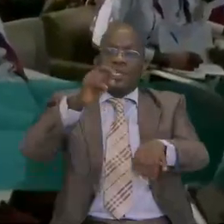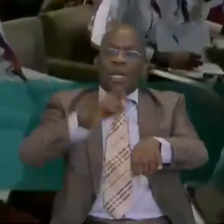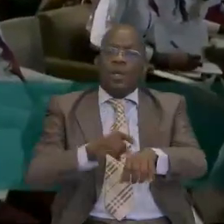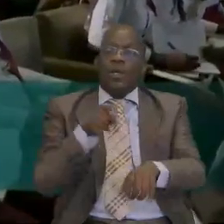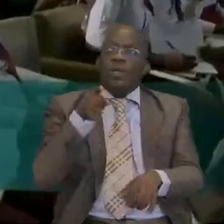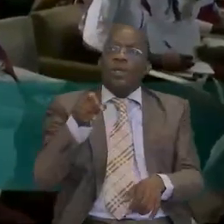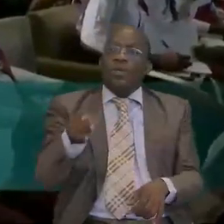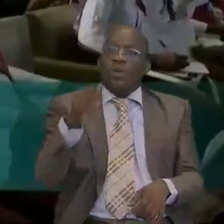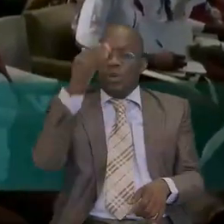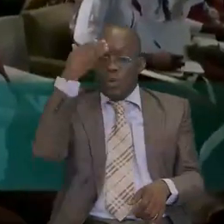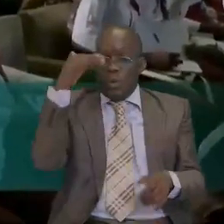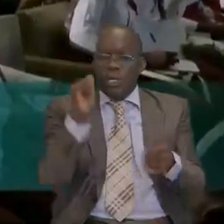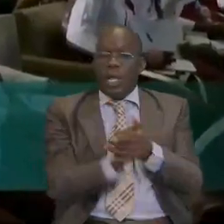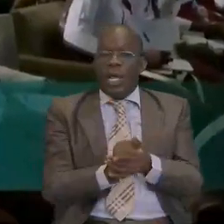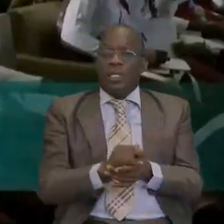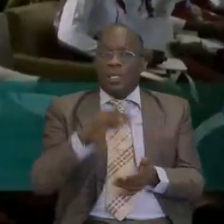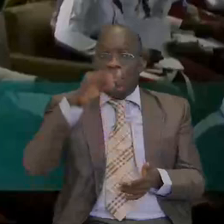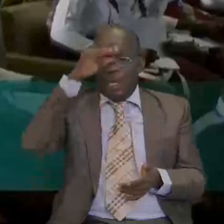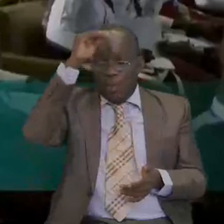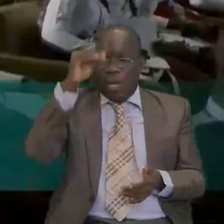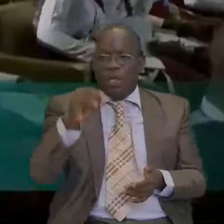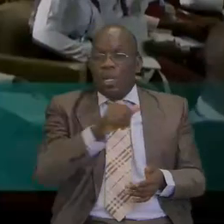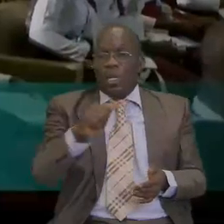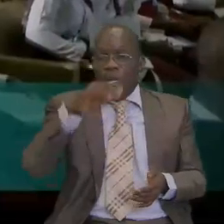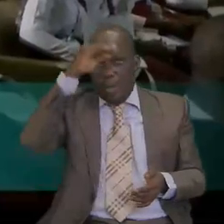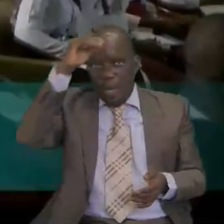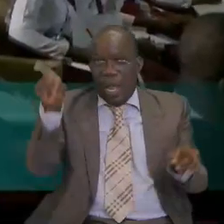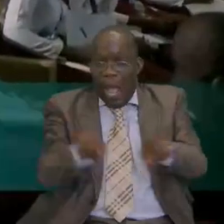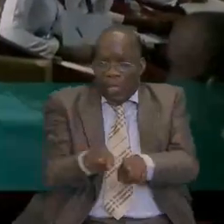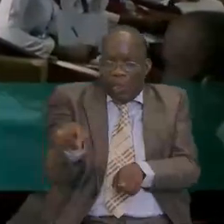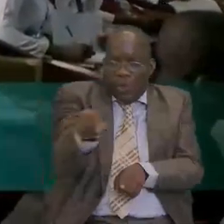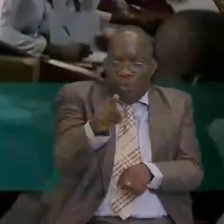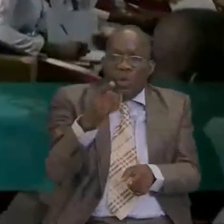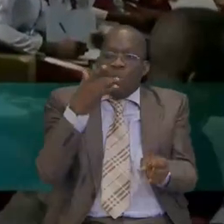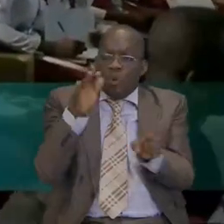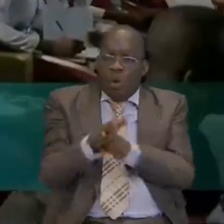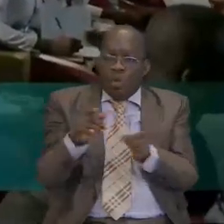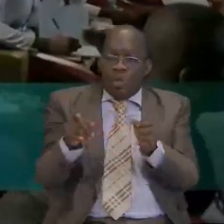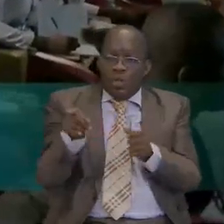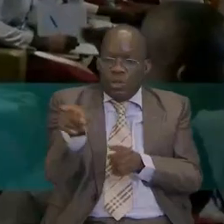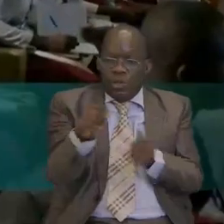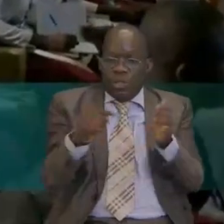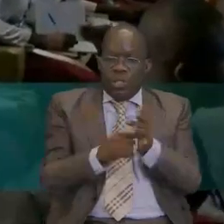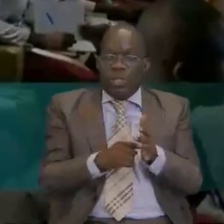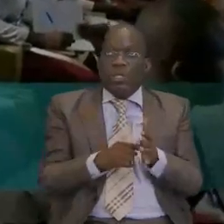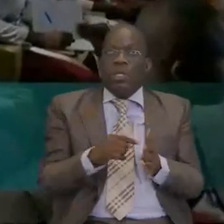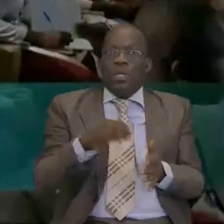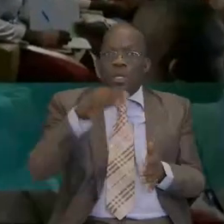que cet homme, un homme comme toi, il t'a promis ceci, il te donnera la